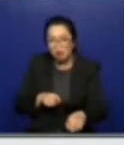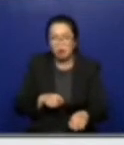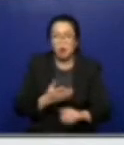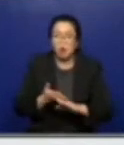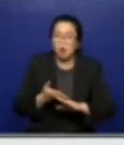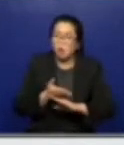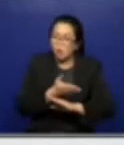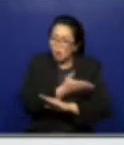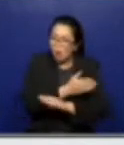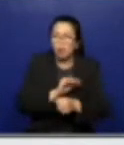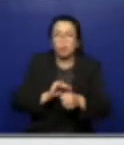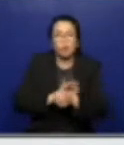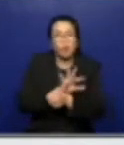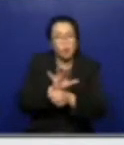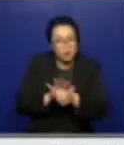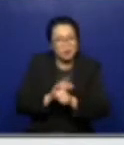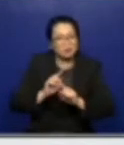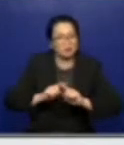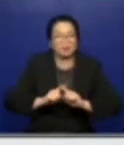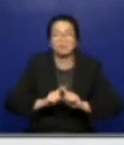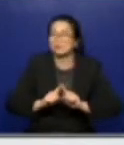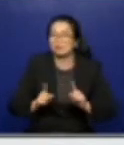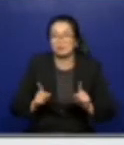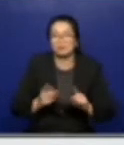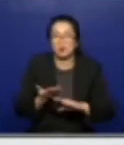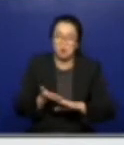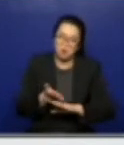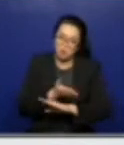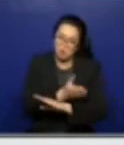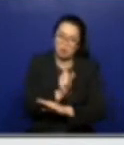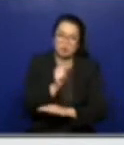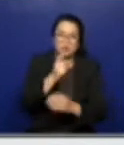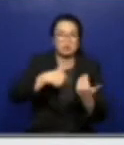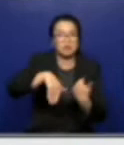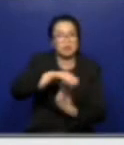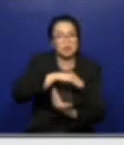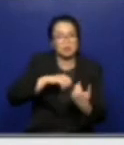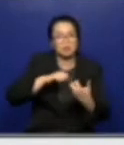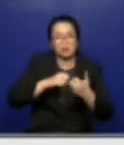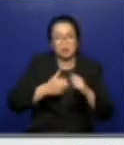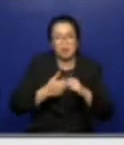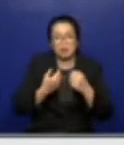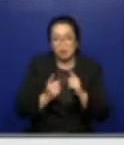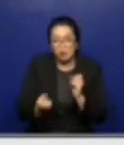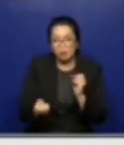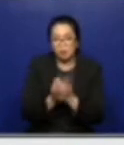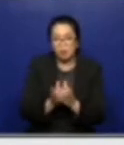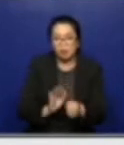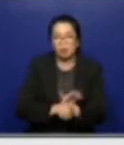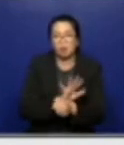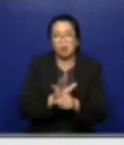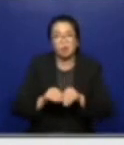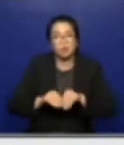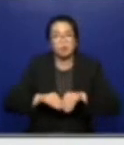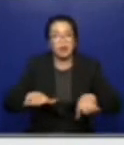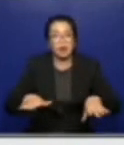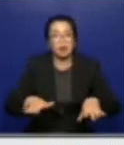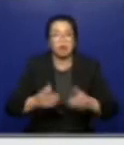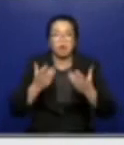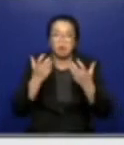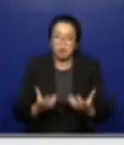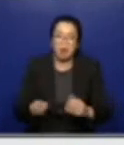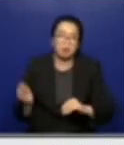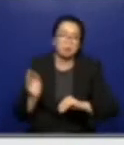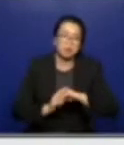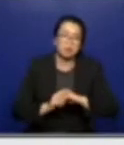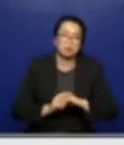หน้านี้แล้วตั้งแต่ตอนที่เรามีปัญหาเศรษฐกิจเพียงแต่ว่าพอมีการเกิดโรคระบาดโควิดมากขึ้นแล้วก็มันกล